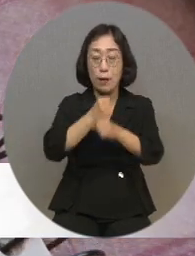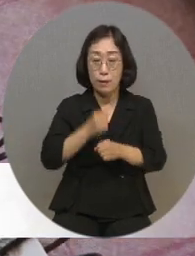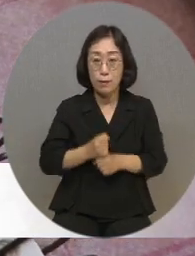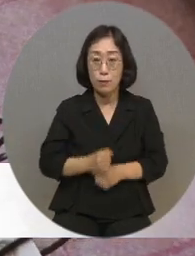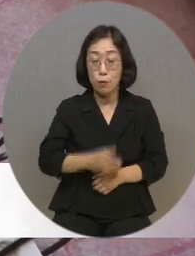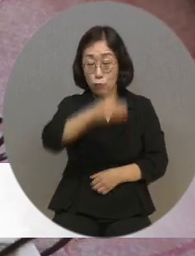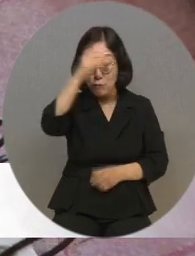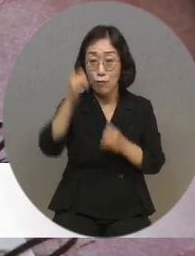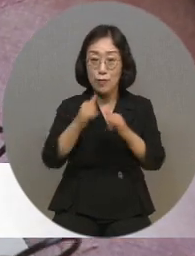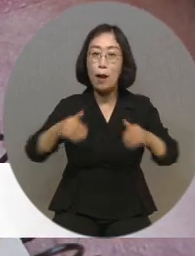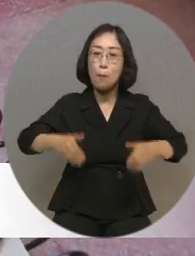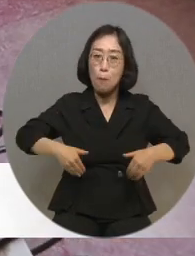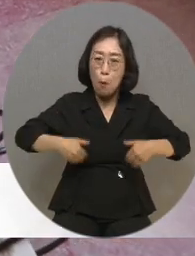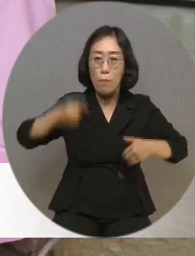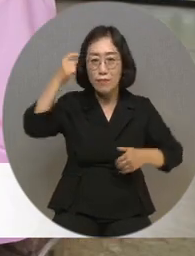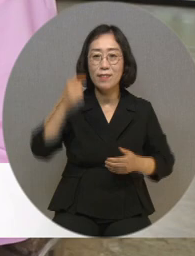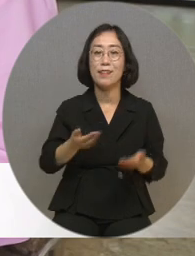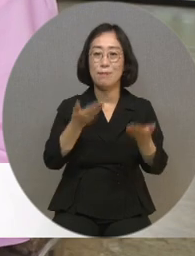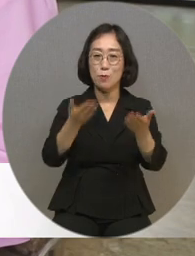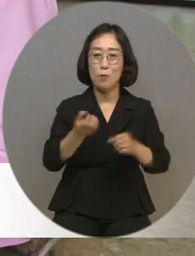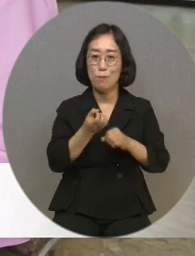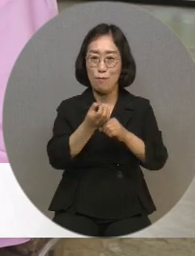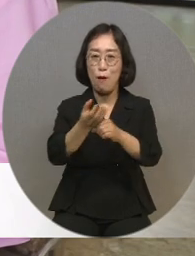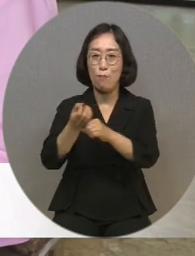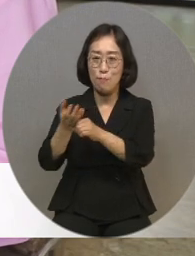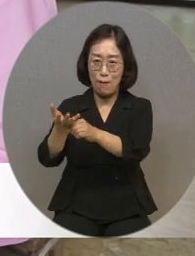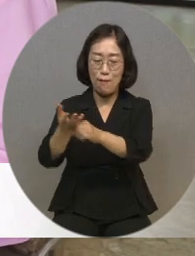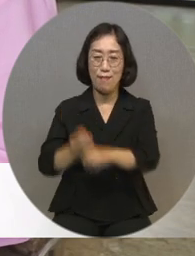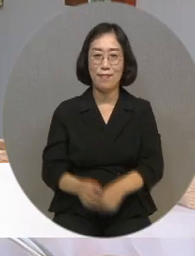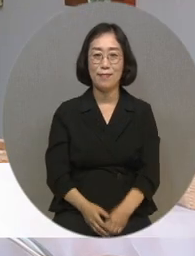봄을 선사한다고 하는데요.